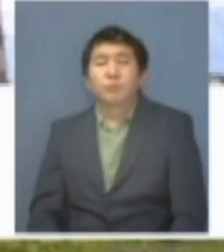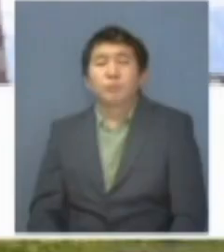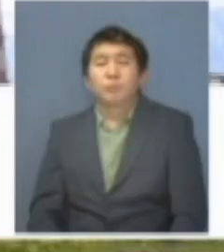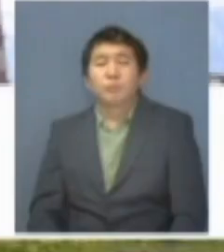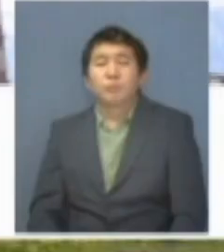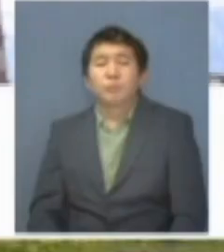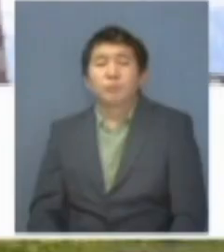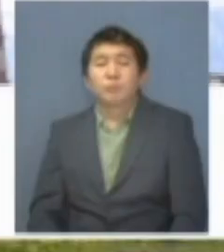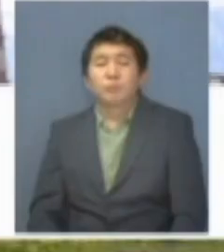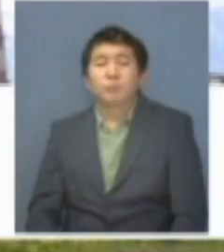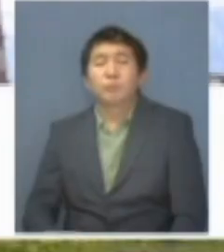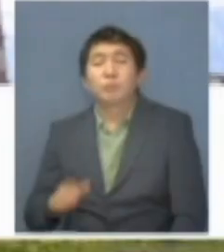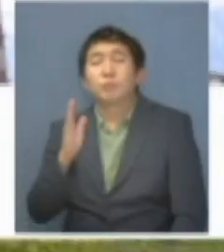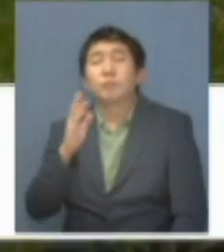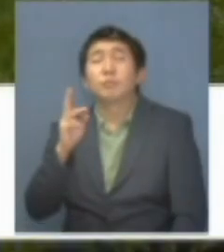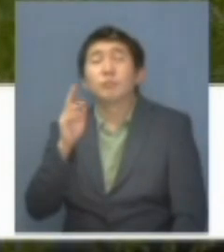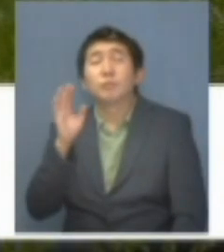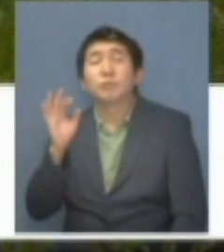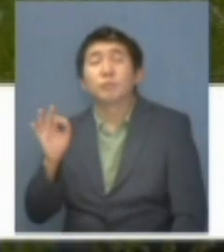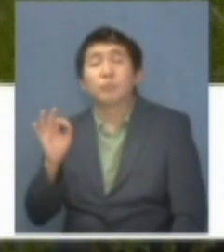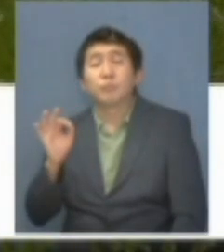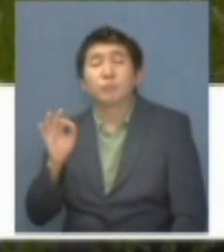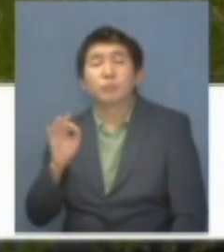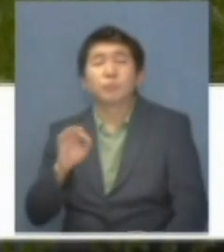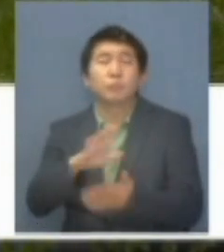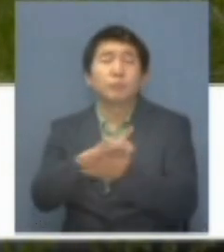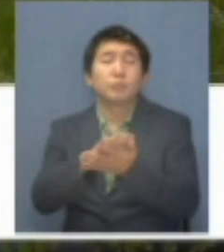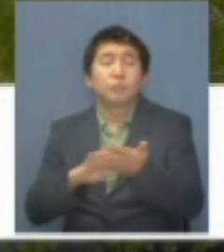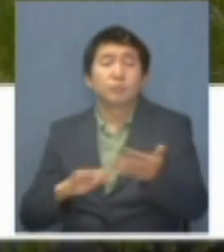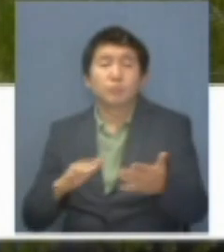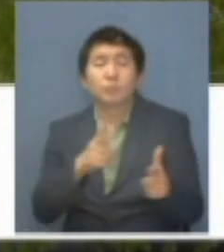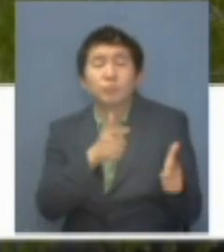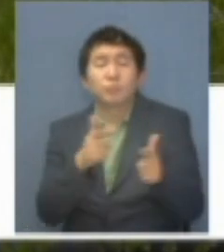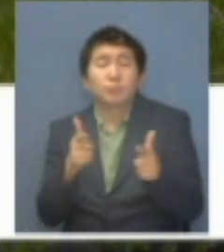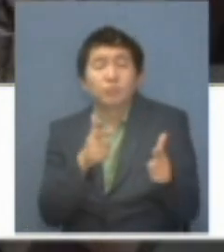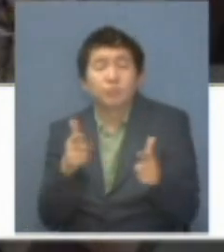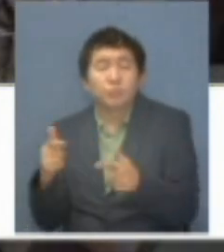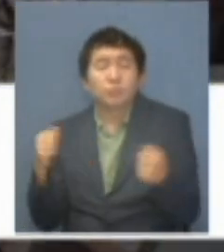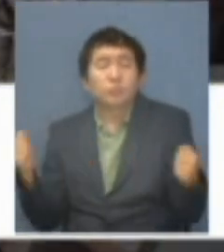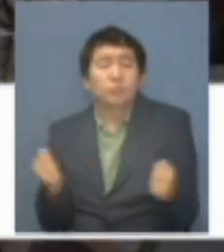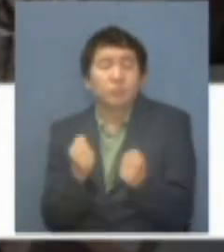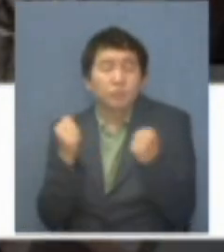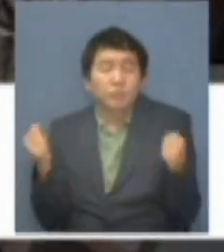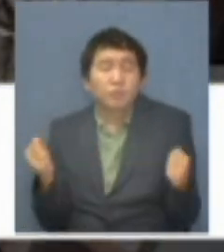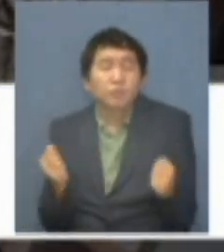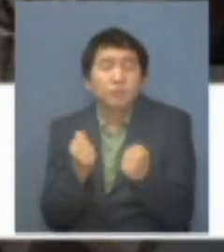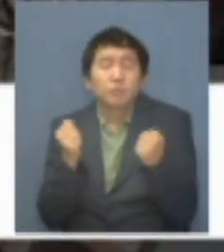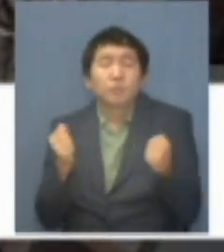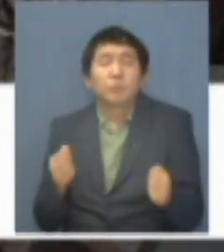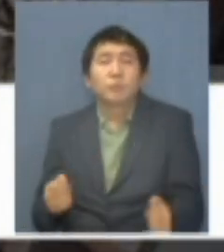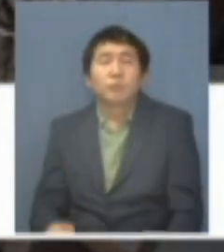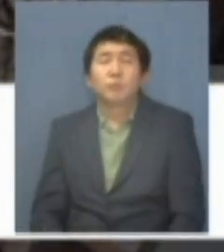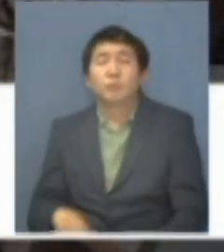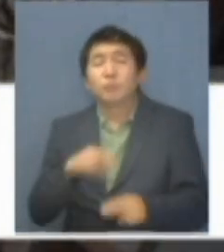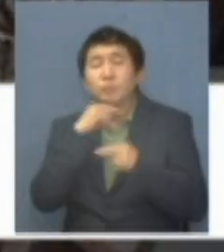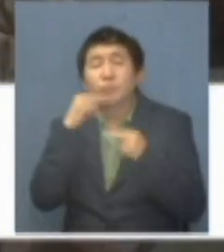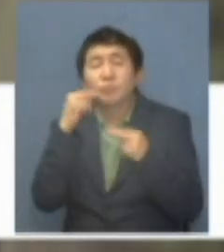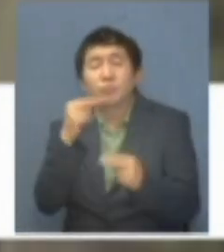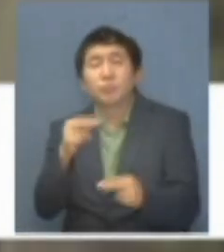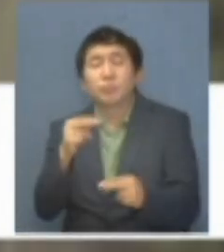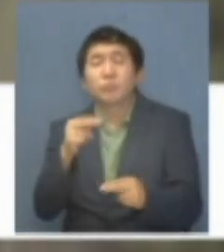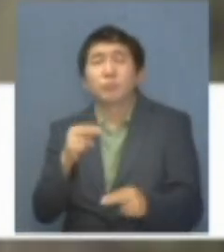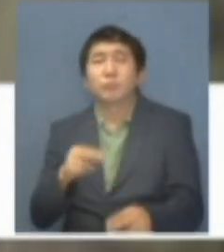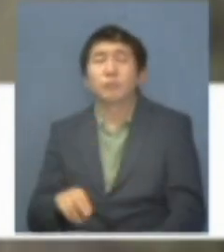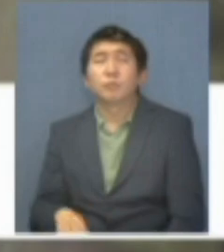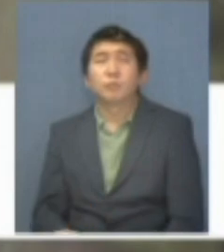В Восточно-Казахстанской области продолжается масштабная подготовка к предстоящему отопительному сезону. В частности, пристальное внимание местных исполнительных